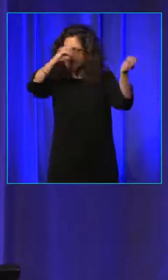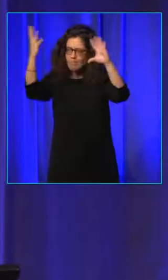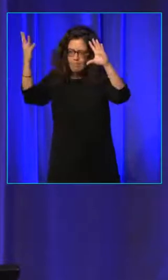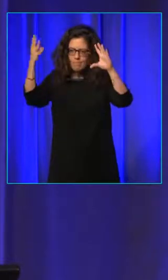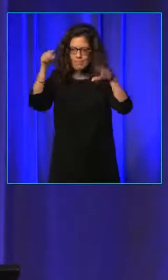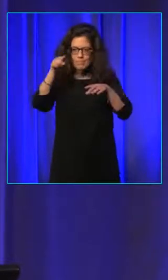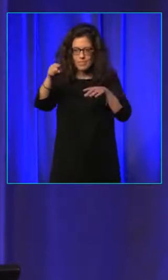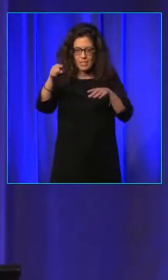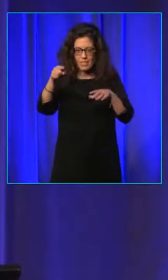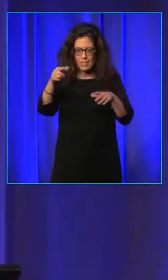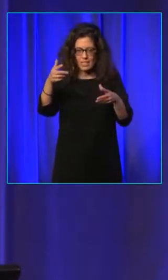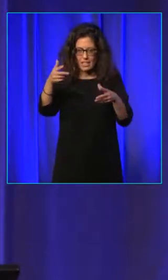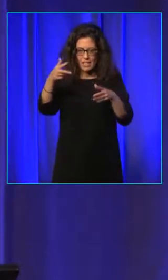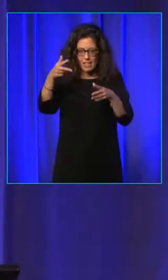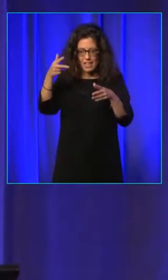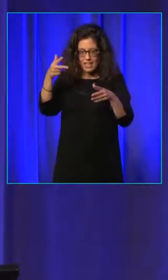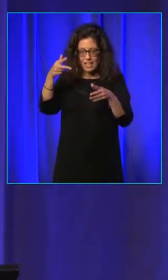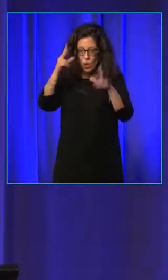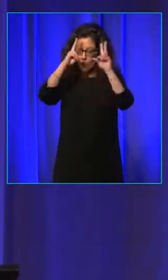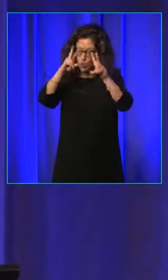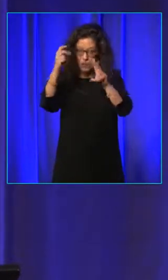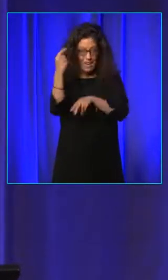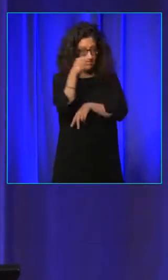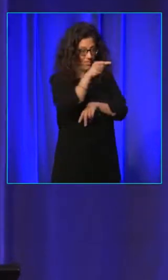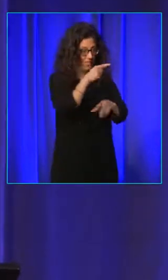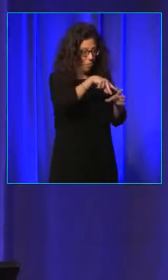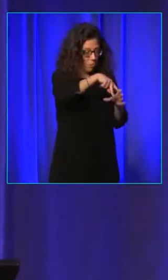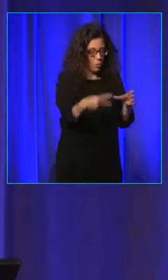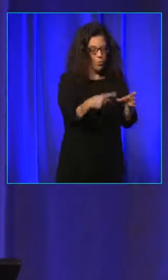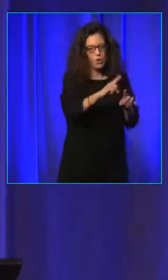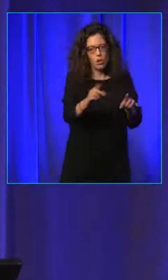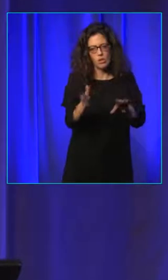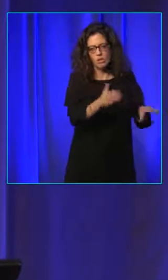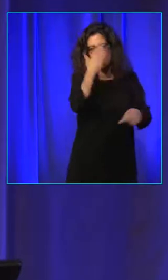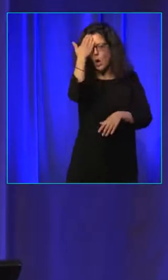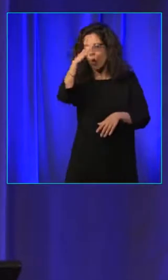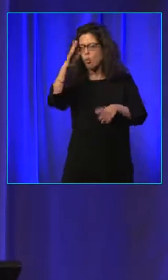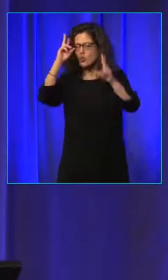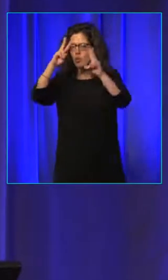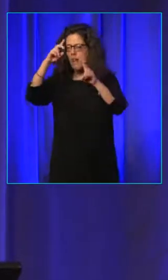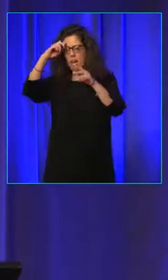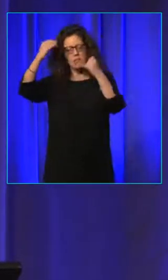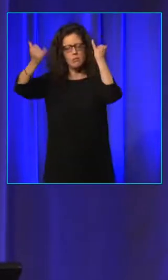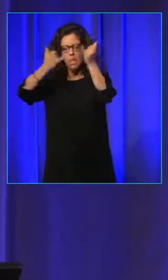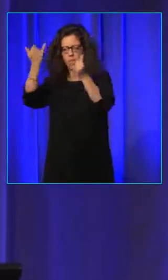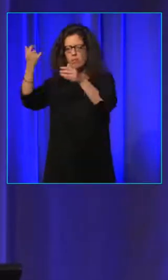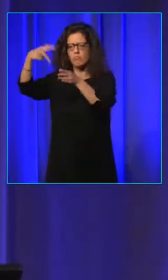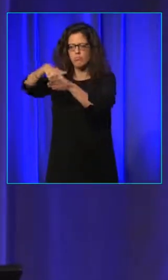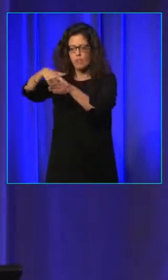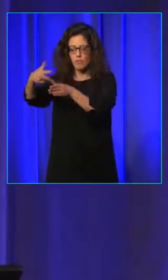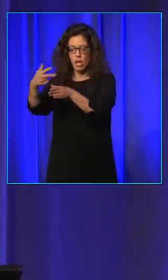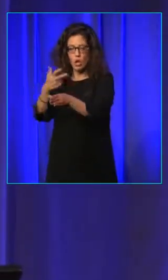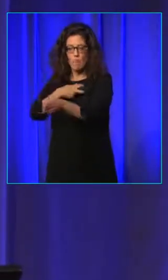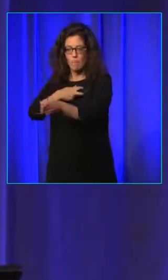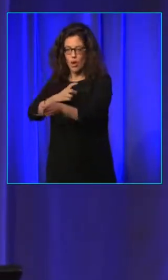motrice avec le cheval sur lequel il s'est blessé. On a commencé par un autre cheval. Et quand il y avait... Il n'y a pas eu d'appréhension parce